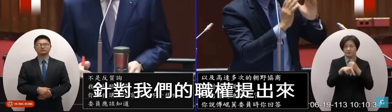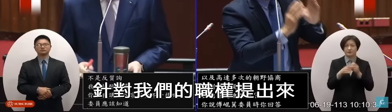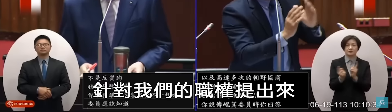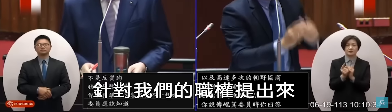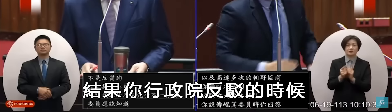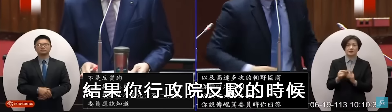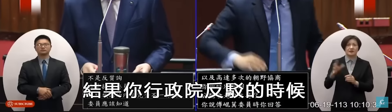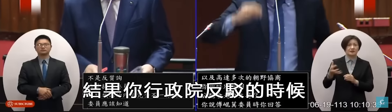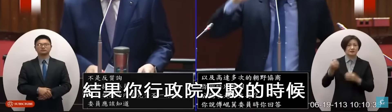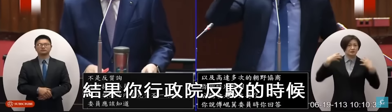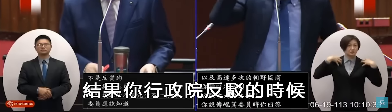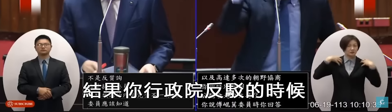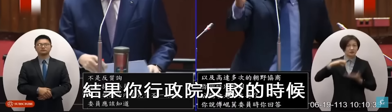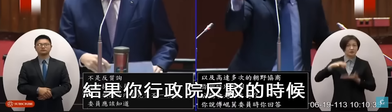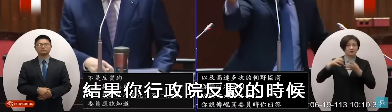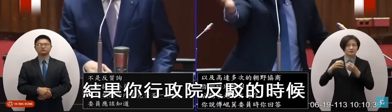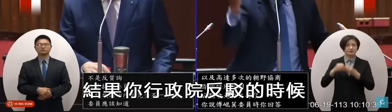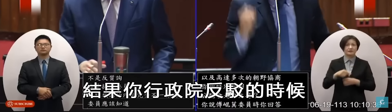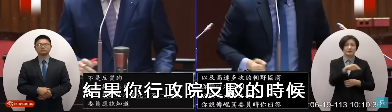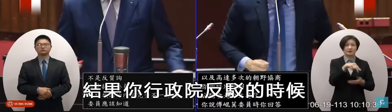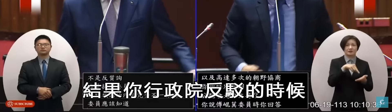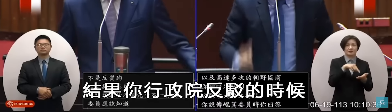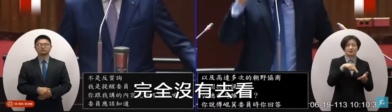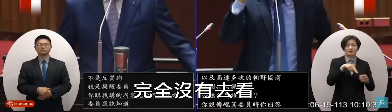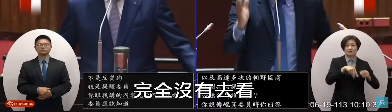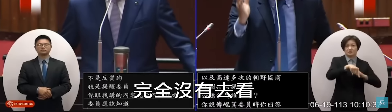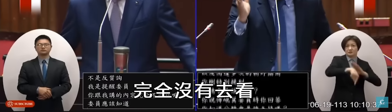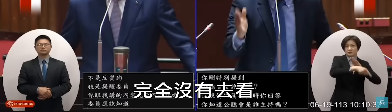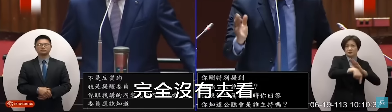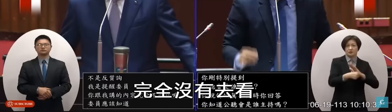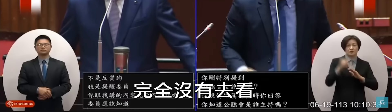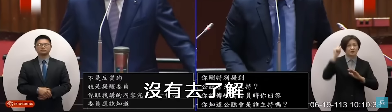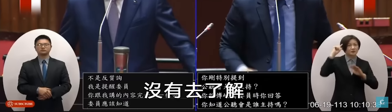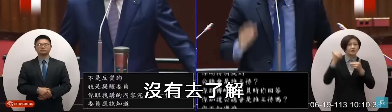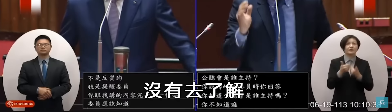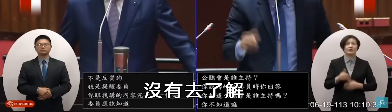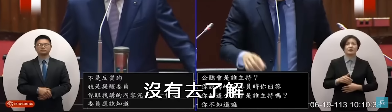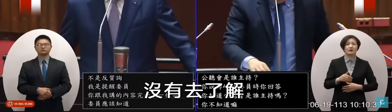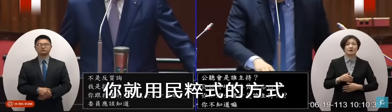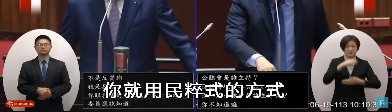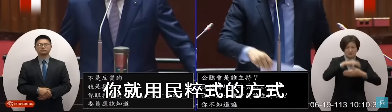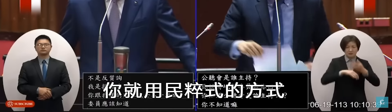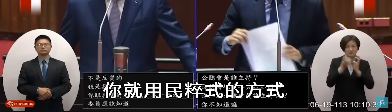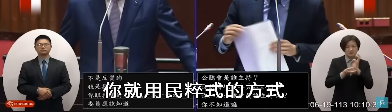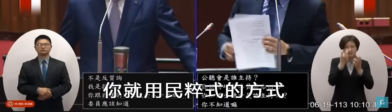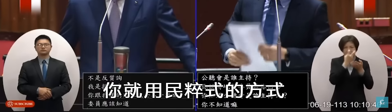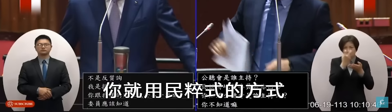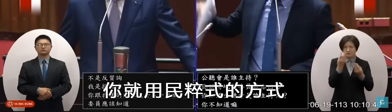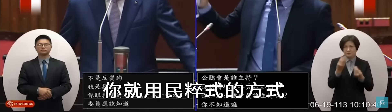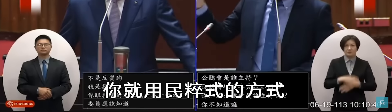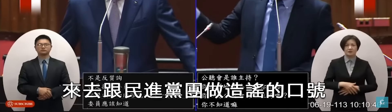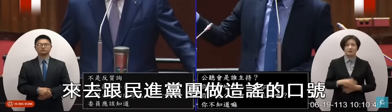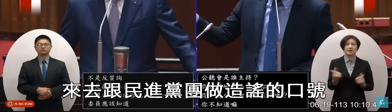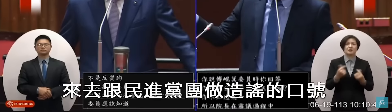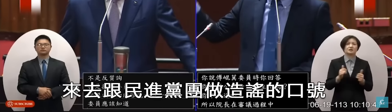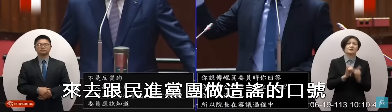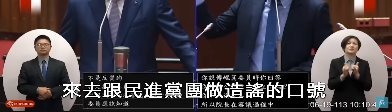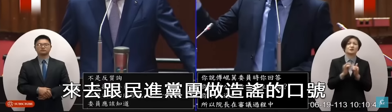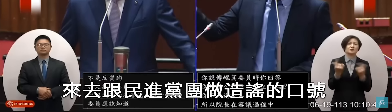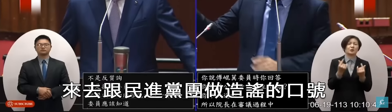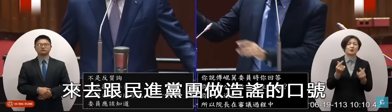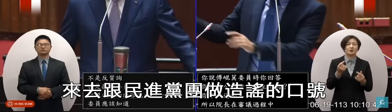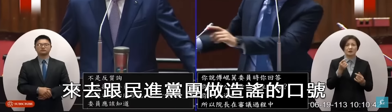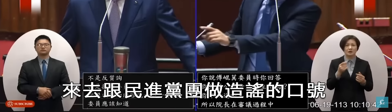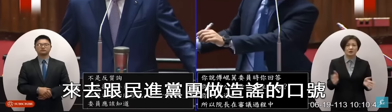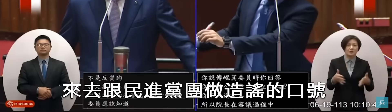的职权提出来，结果你行政院反驳的时候完全没有去看，没有去了解，你就用民粹式的方式来去跟